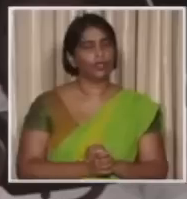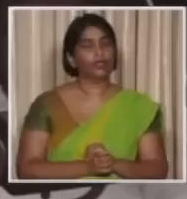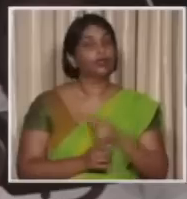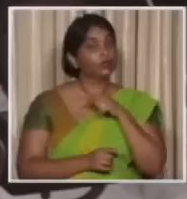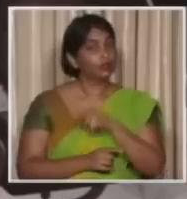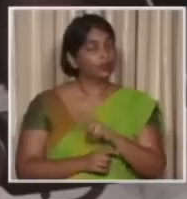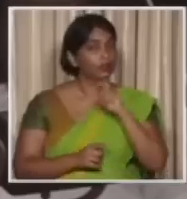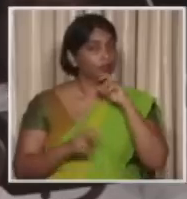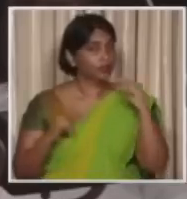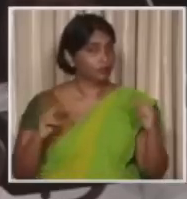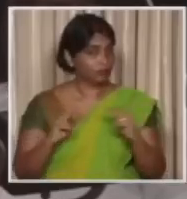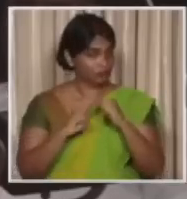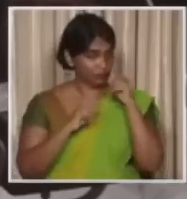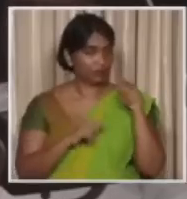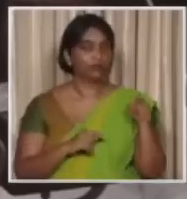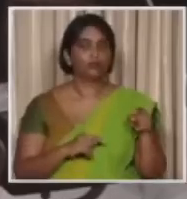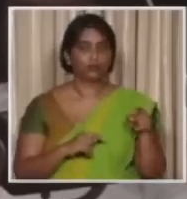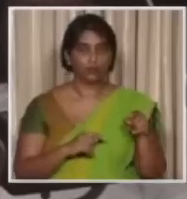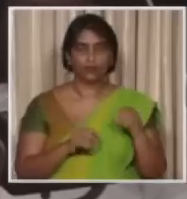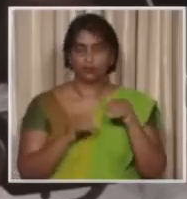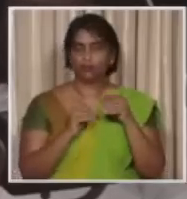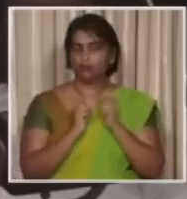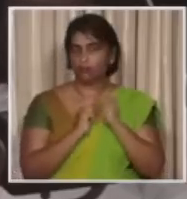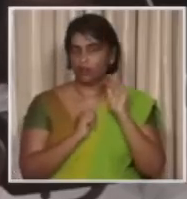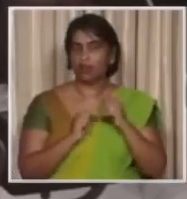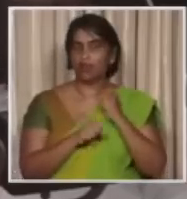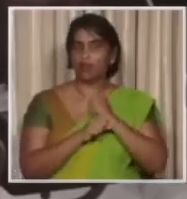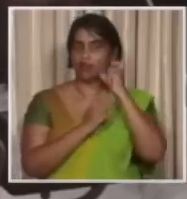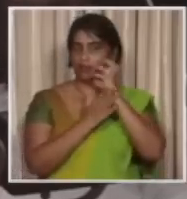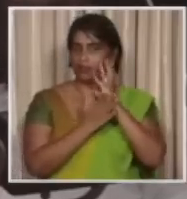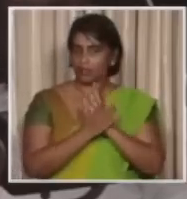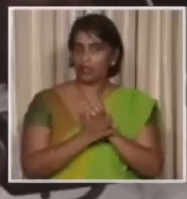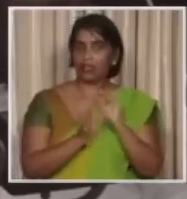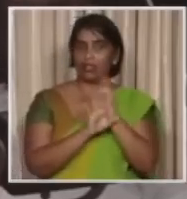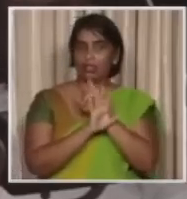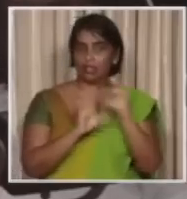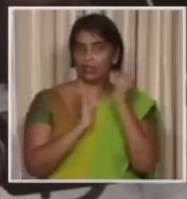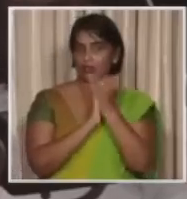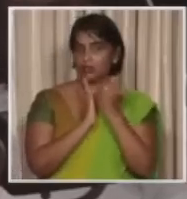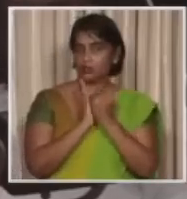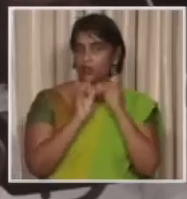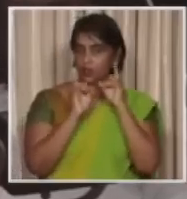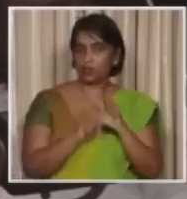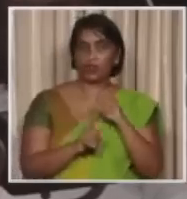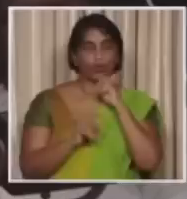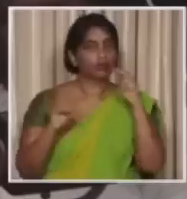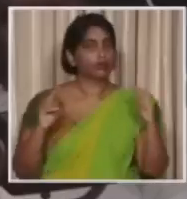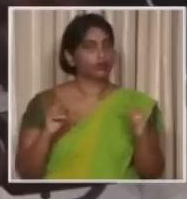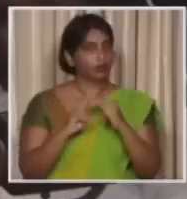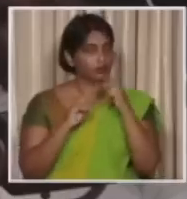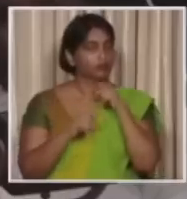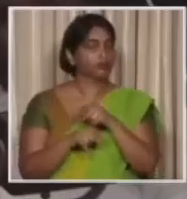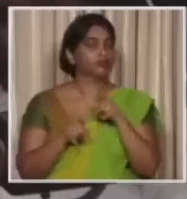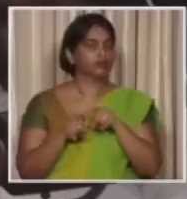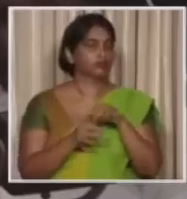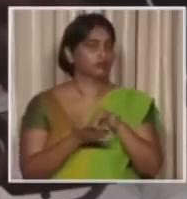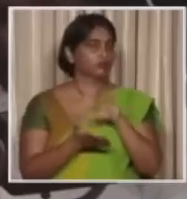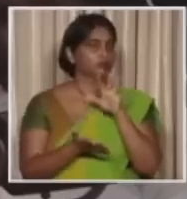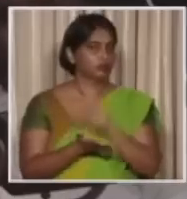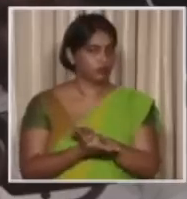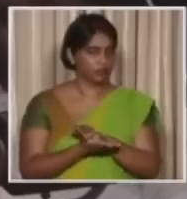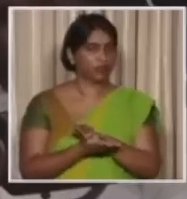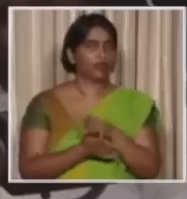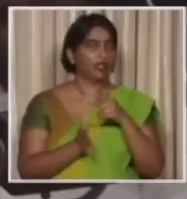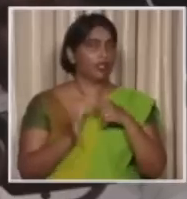එතකොට ශ්‍රේෂ්ඨාධිකරණයට සිදුවෙනවා ආණ්ඩු ක්‍රම ව්‍යවස්ථාවේ 16 වෙනි පරිච්ඡේදය යටතේ ශ්‍රේෂ්ඨාධිකරණය තමයි තීරණය කරන්නේ.